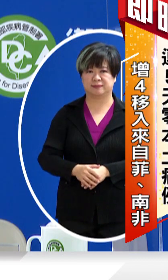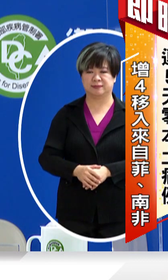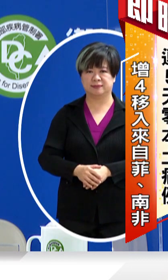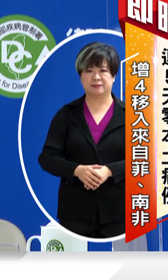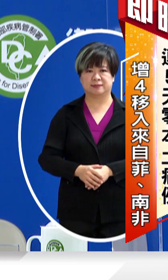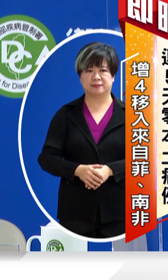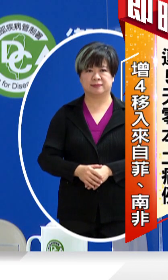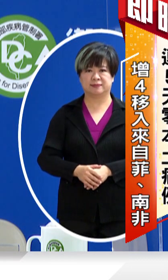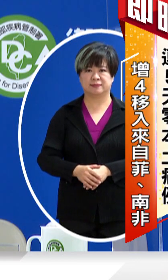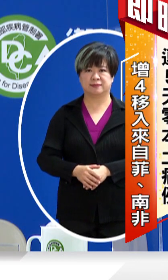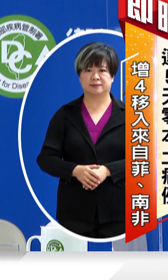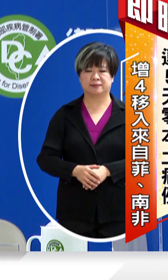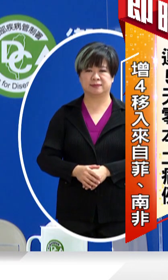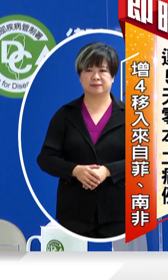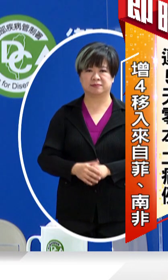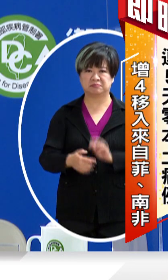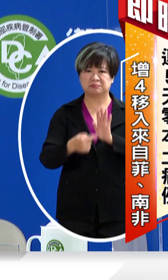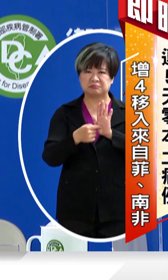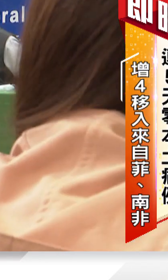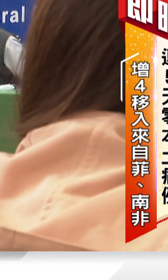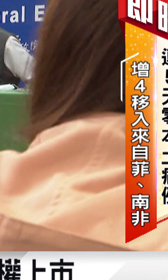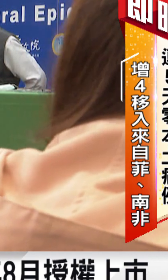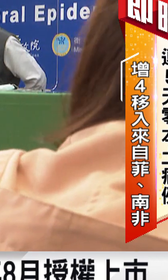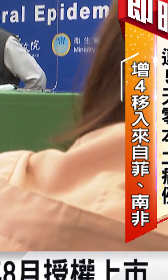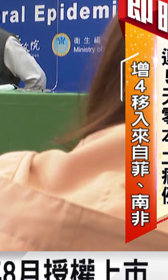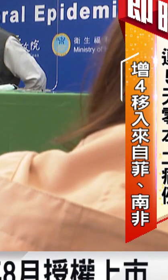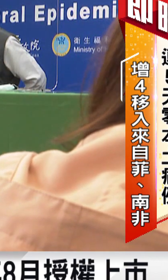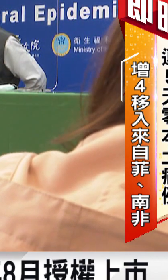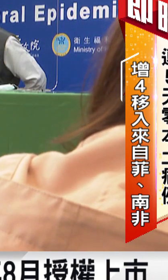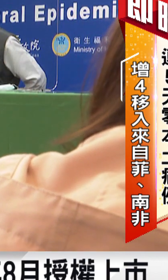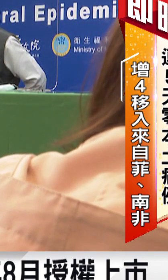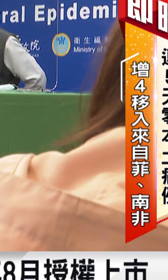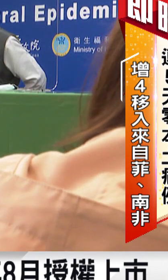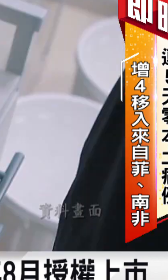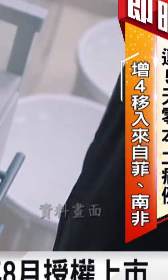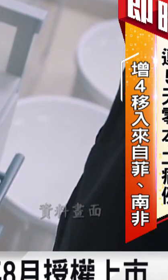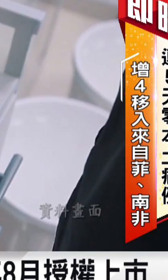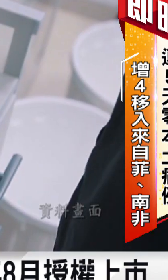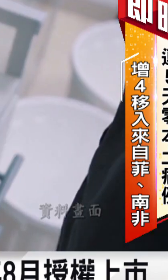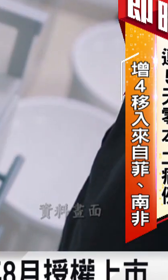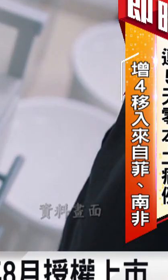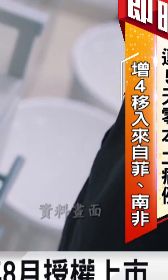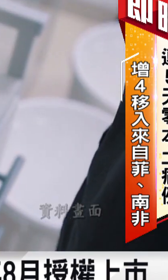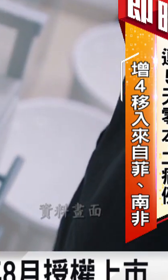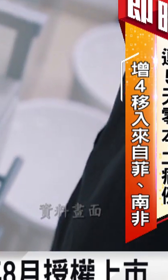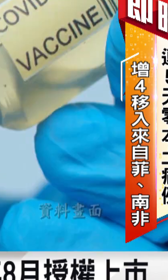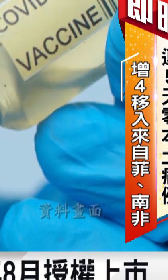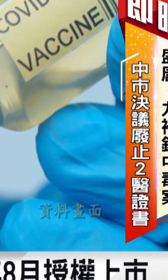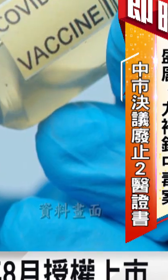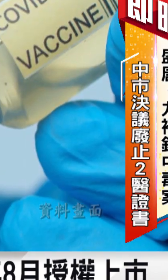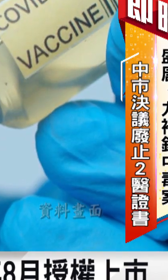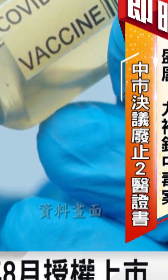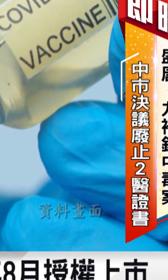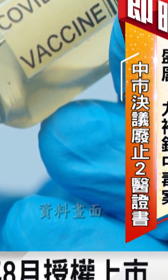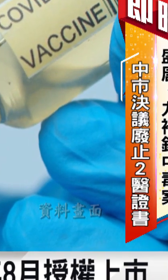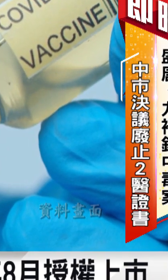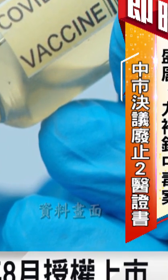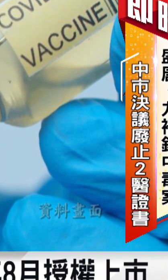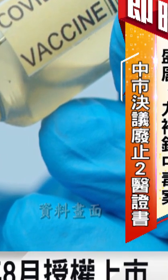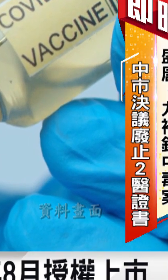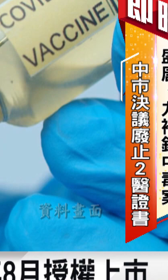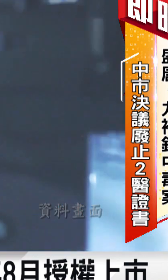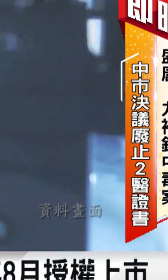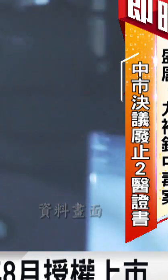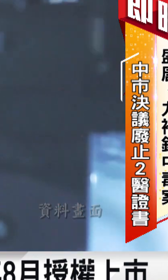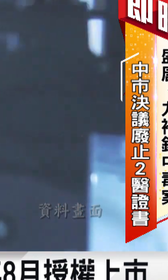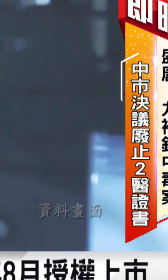哈，当然就会形成一些困难。 隔了一天，陈时中气消了不少，但眼看欧美大国纷纷开打疫苗，台湾却看得到